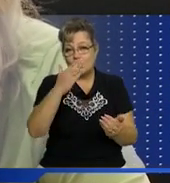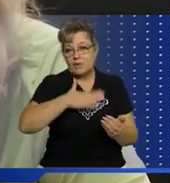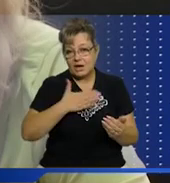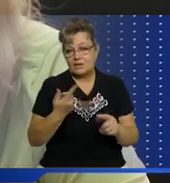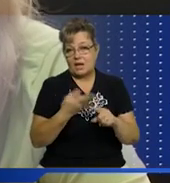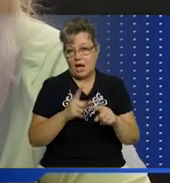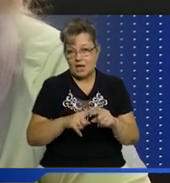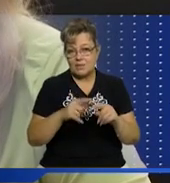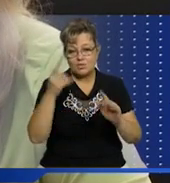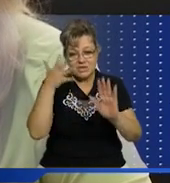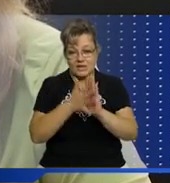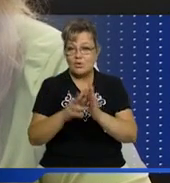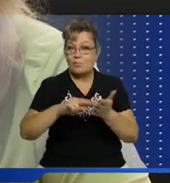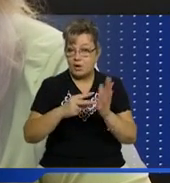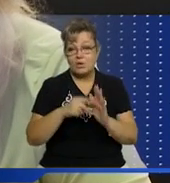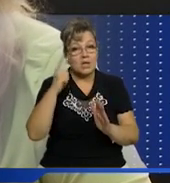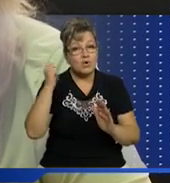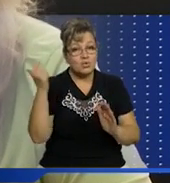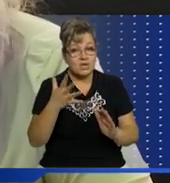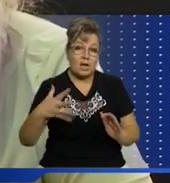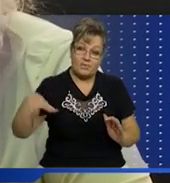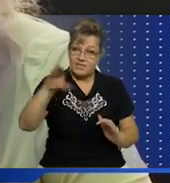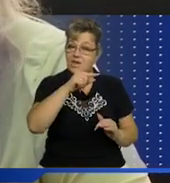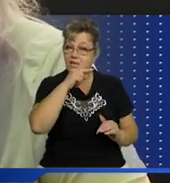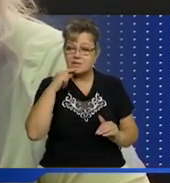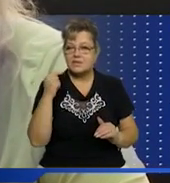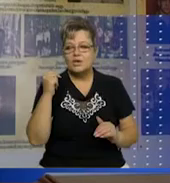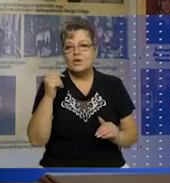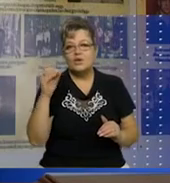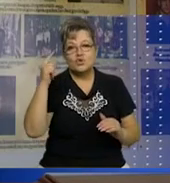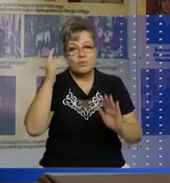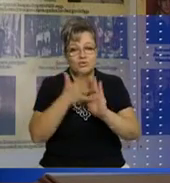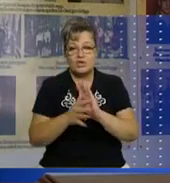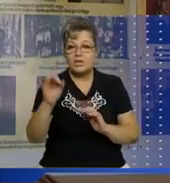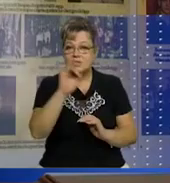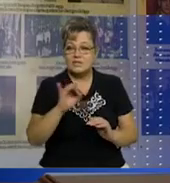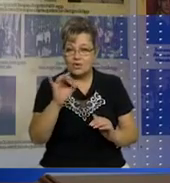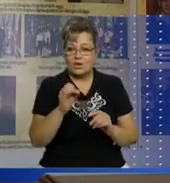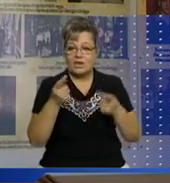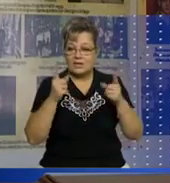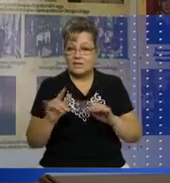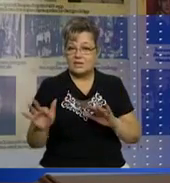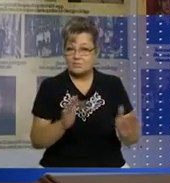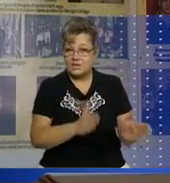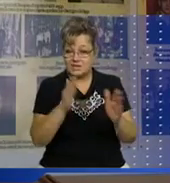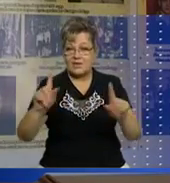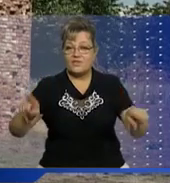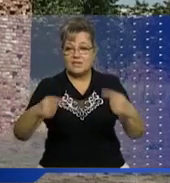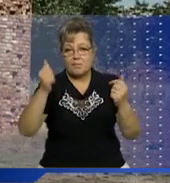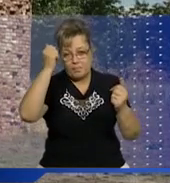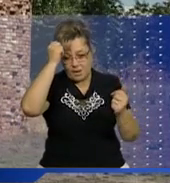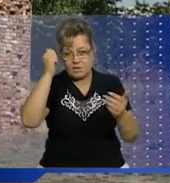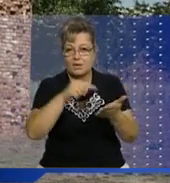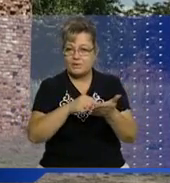мал, но благодаря этому исследовательскому проекту о нем узнали во всей России. Чтобы от изучения истории перейти к конкретным действиям